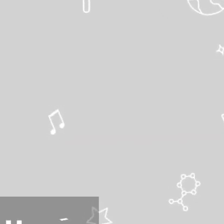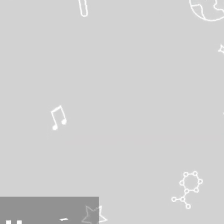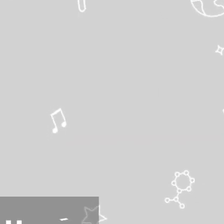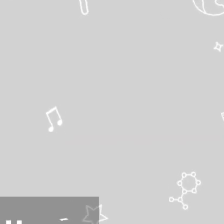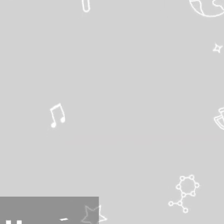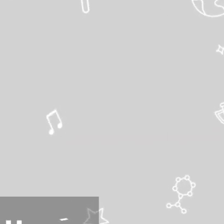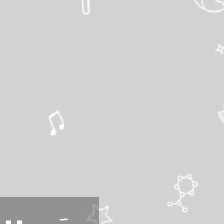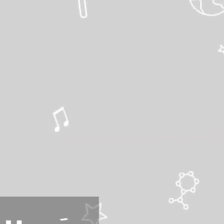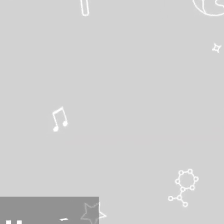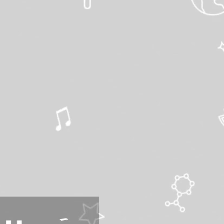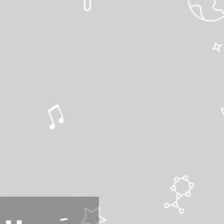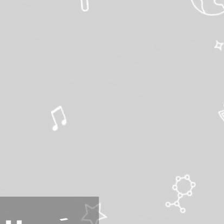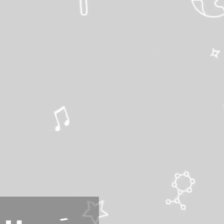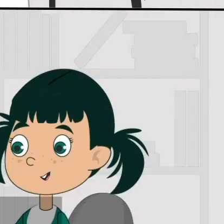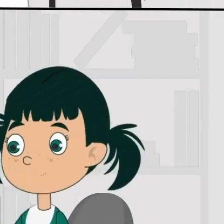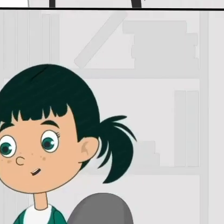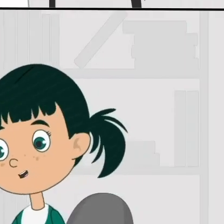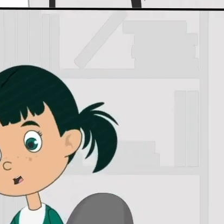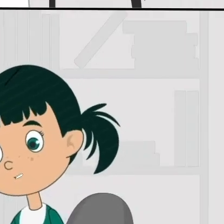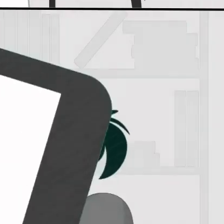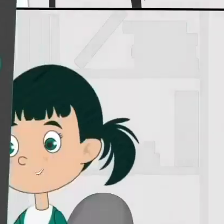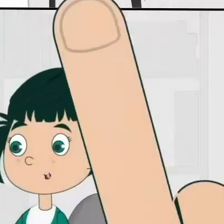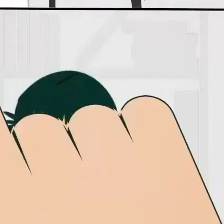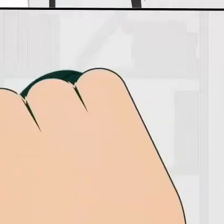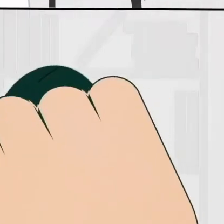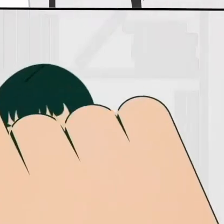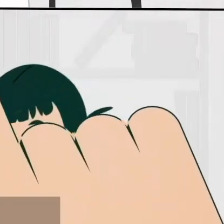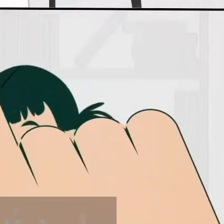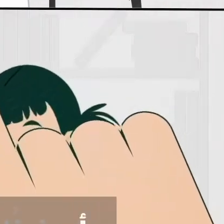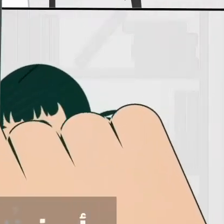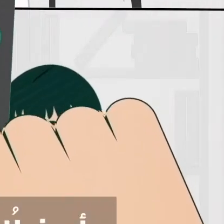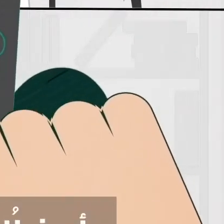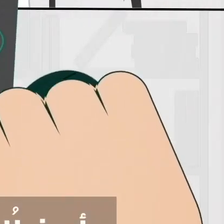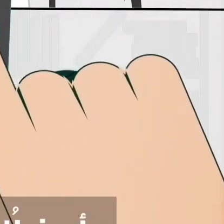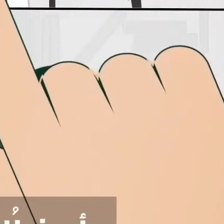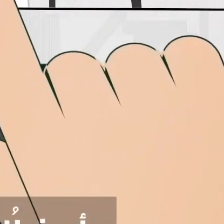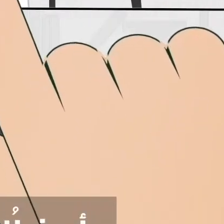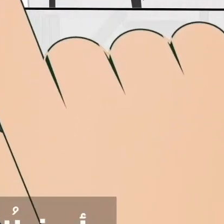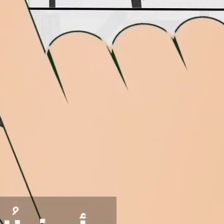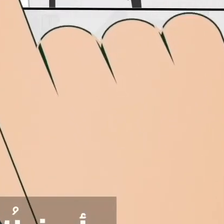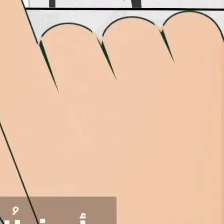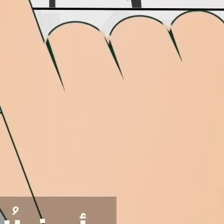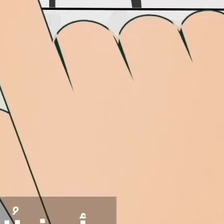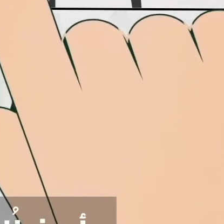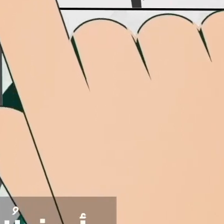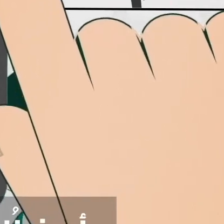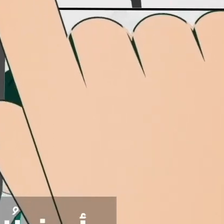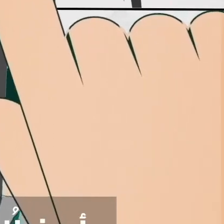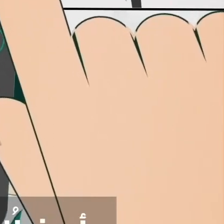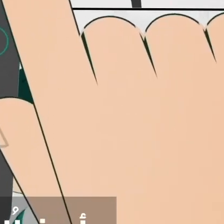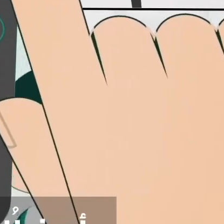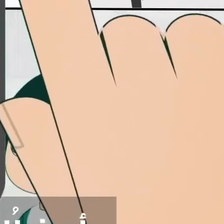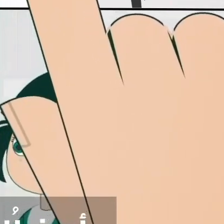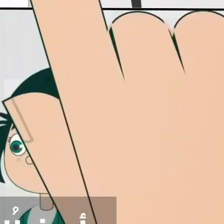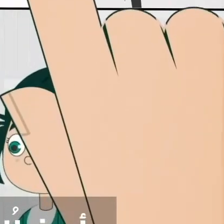فيها لا أنشرها لا أفشيها أبدا أبدا لا أفشيها. أحفظ غيبا كلمة سري لا